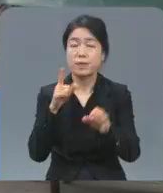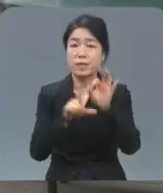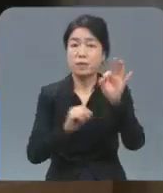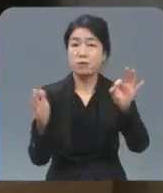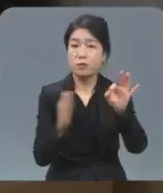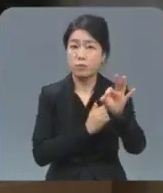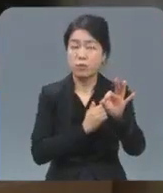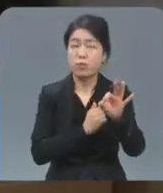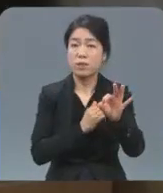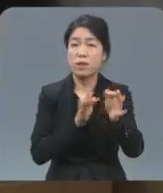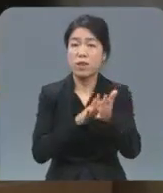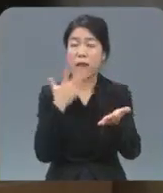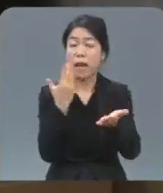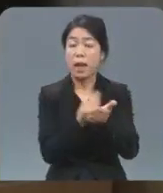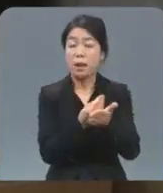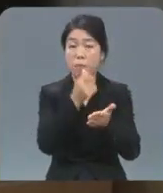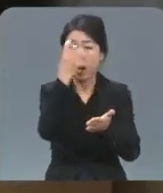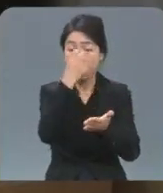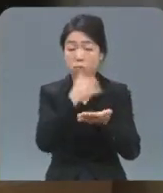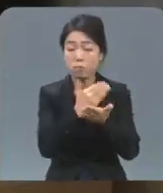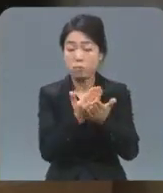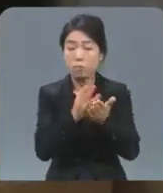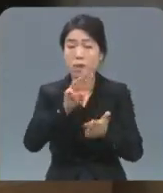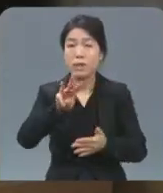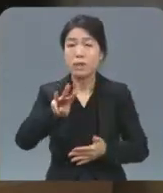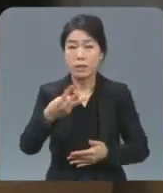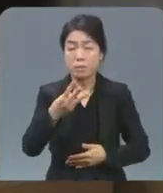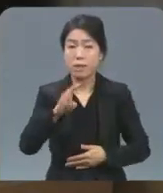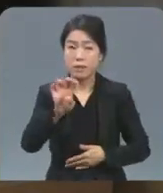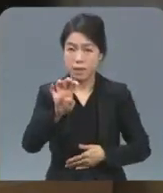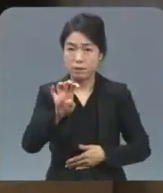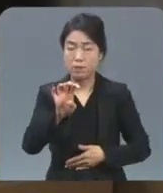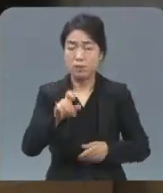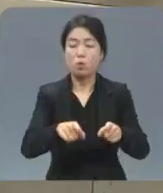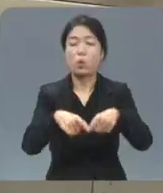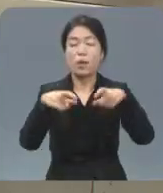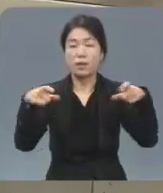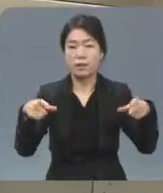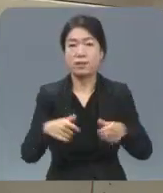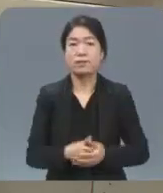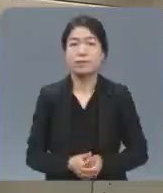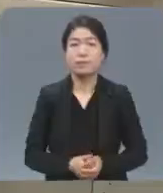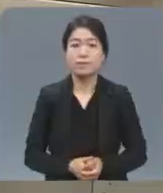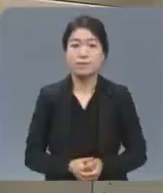10월부터 잔류농약 검사 항목을 340가지로 확대했습니다.